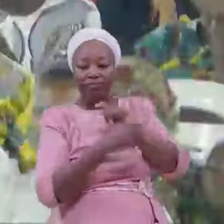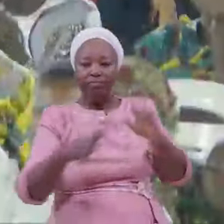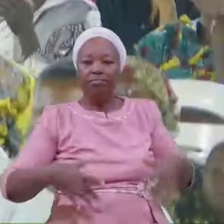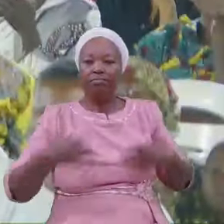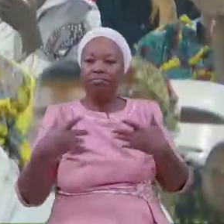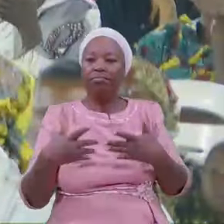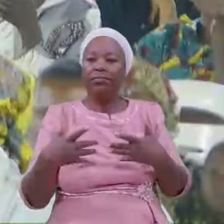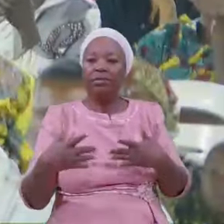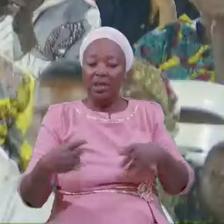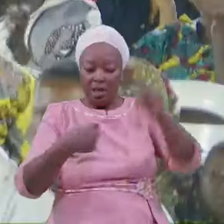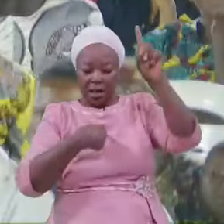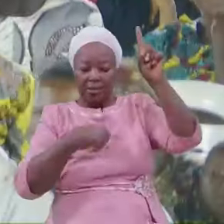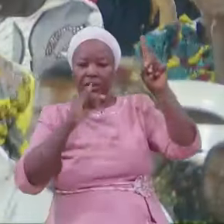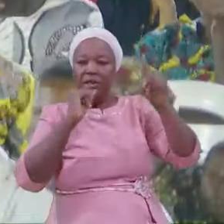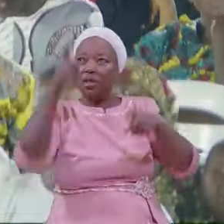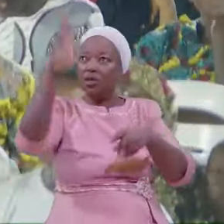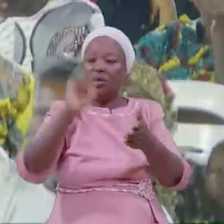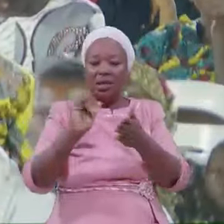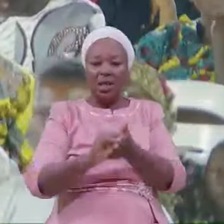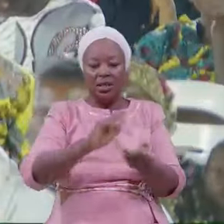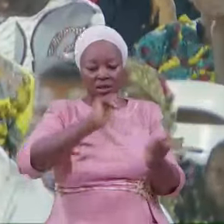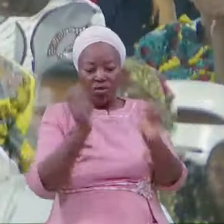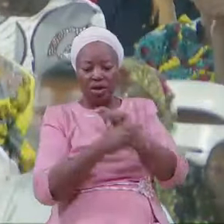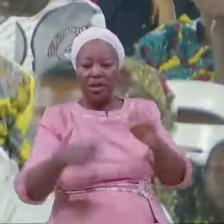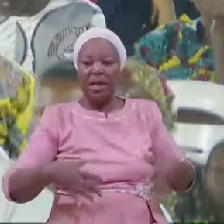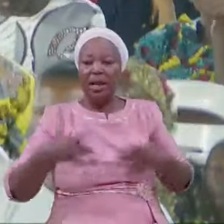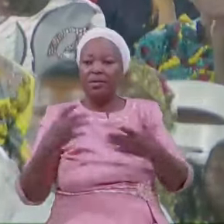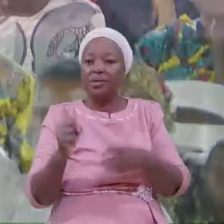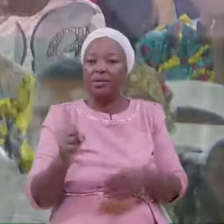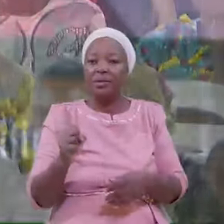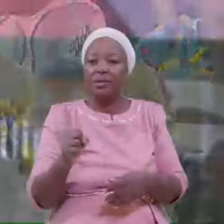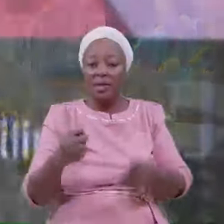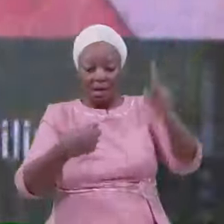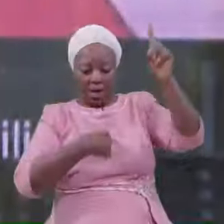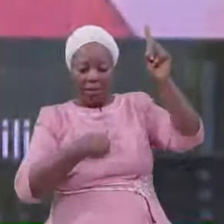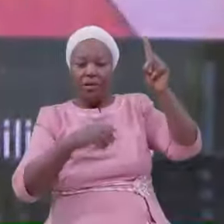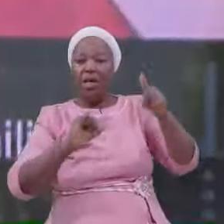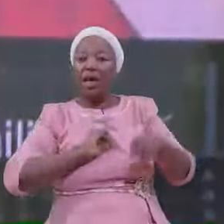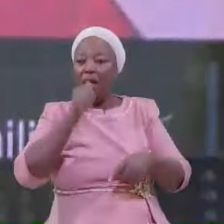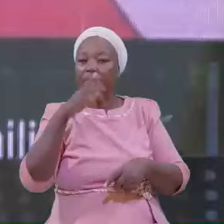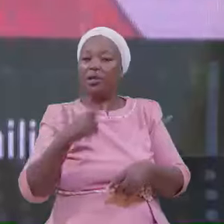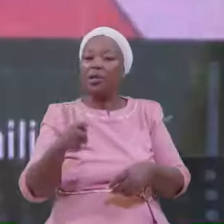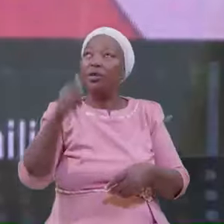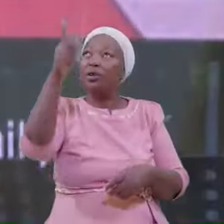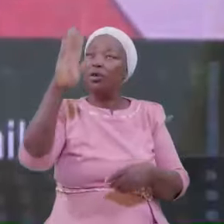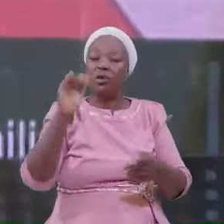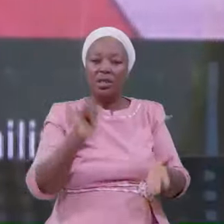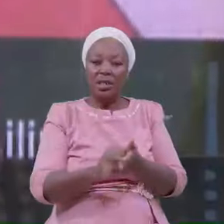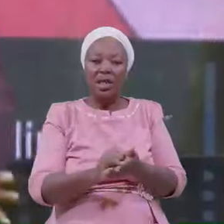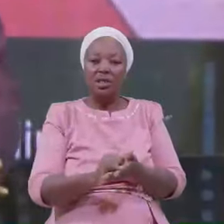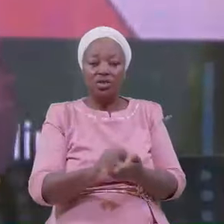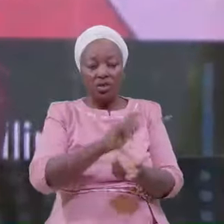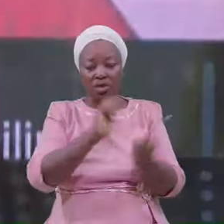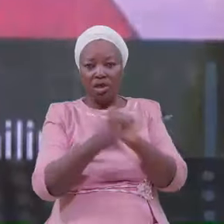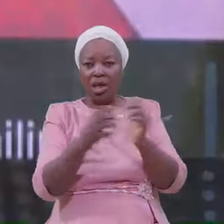who changes lives. Ang Diyos na makapagbabago. I am the God who redeems. Ako ang manunubos na Diyos.